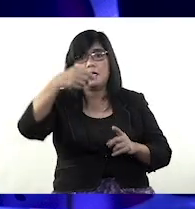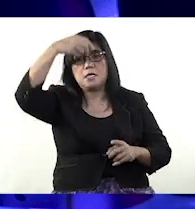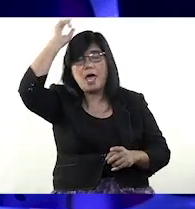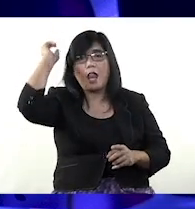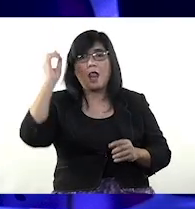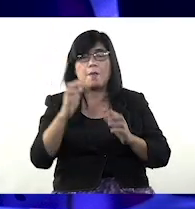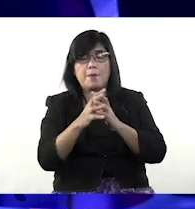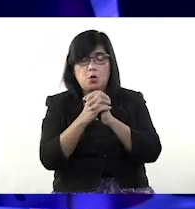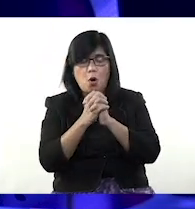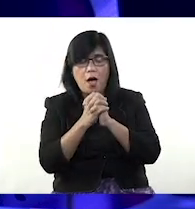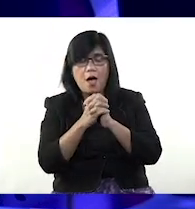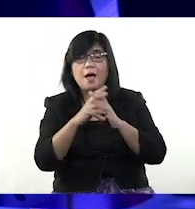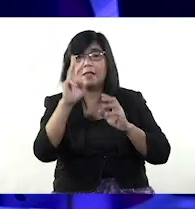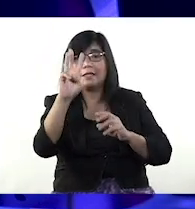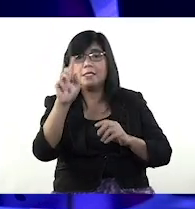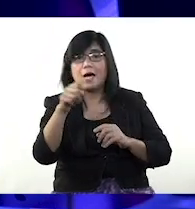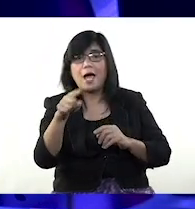Hai tiga kali sehari